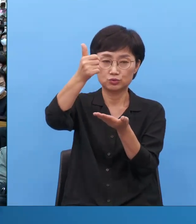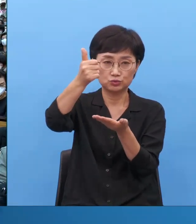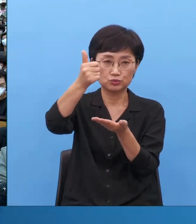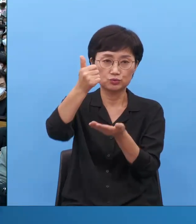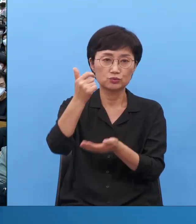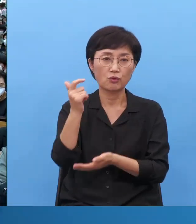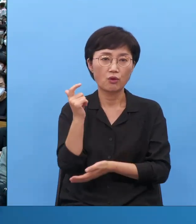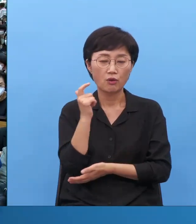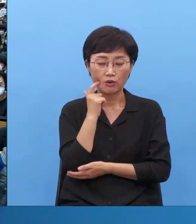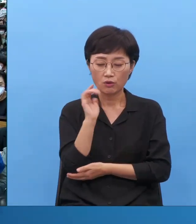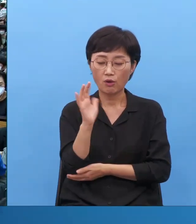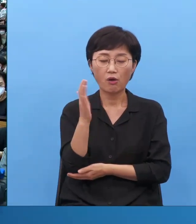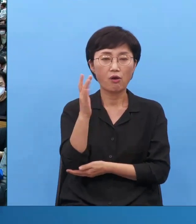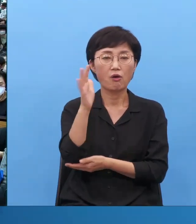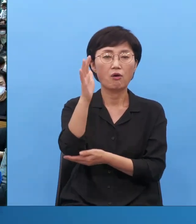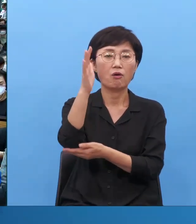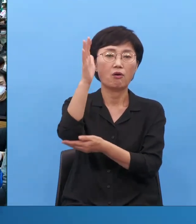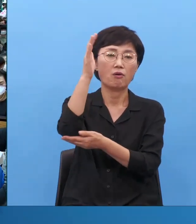영광의 주